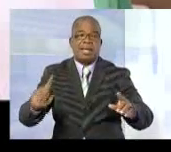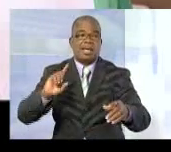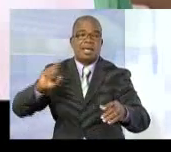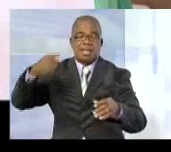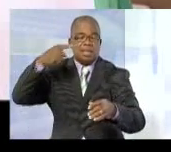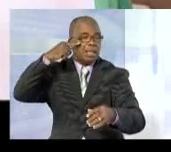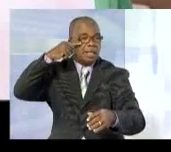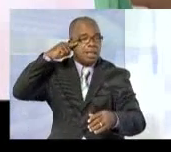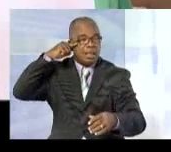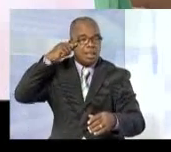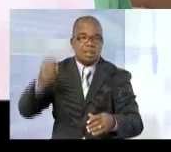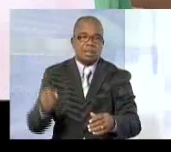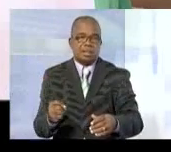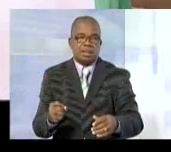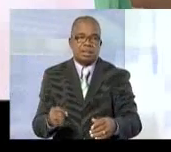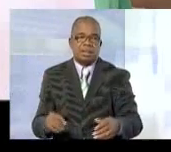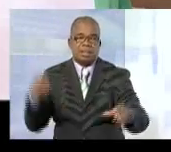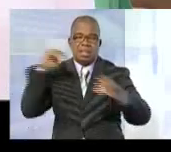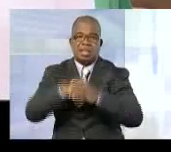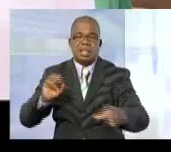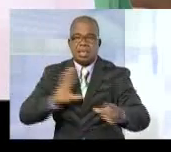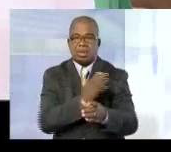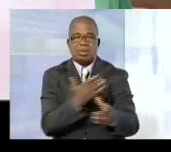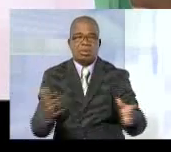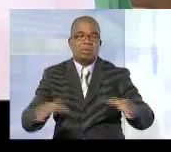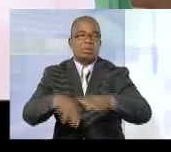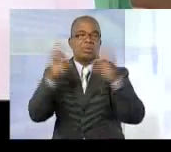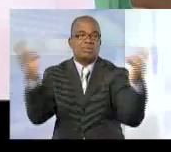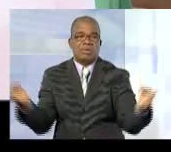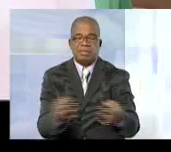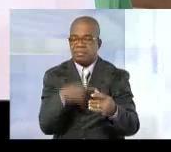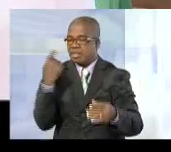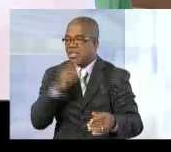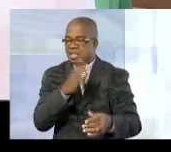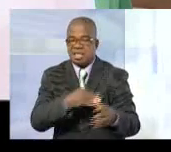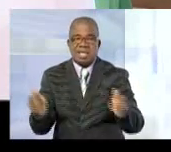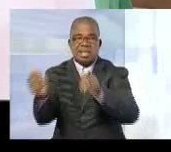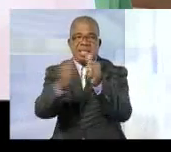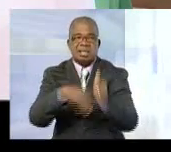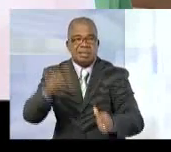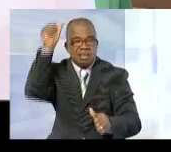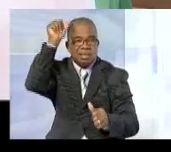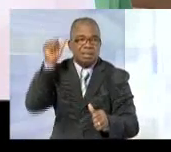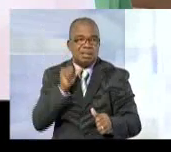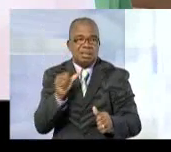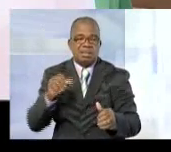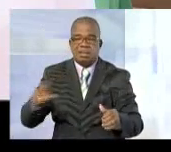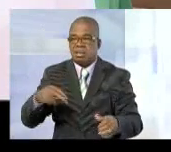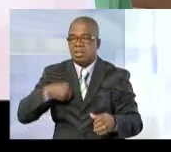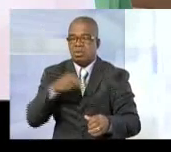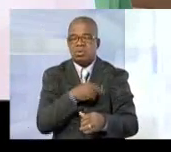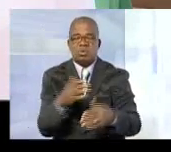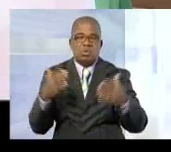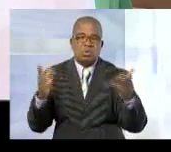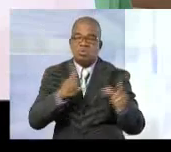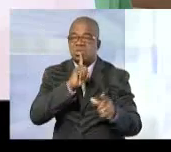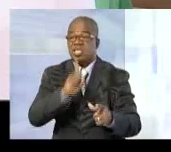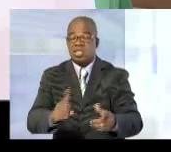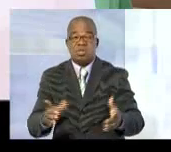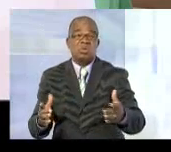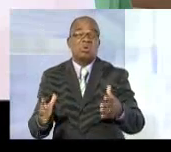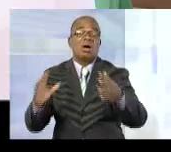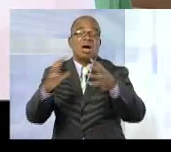Aussi avons-nous dans notre famille que le corps diplomatique apprécié les relations tant sur le plan